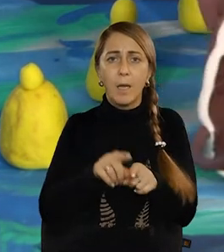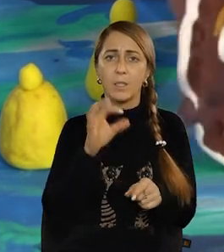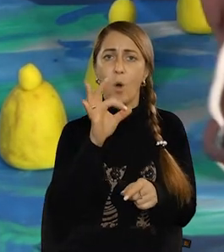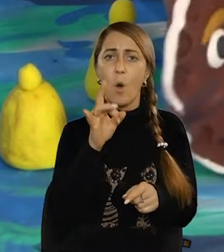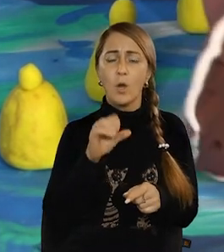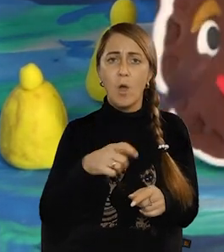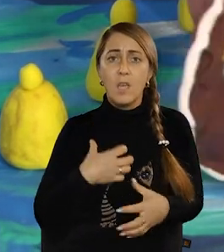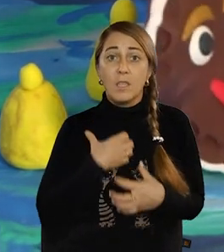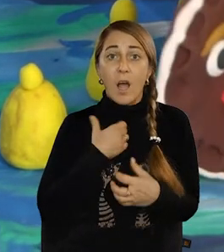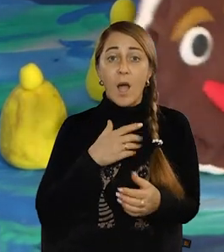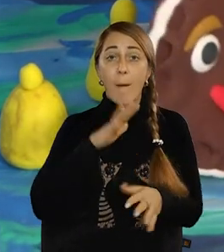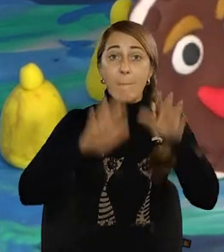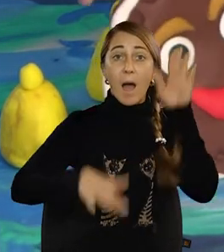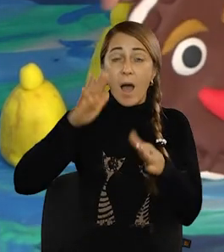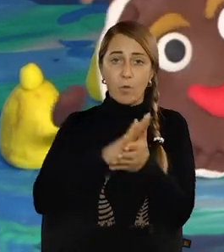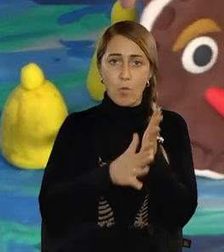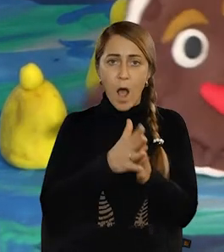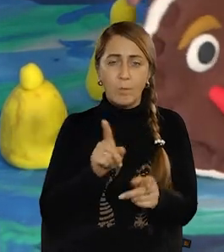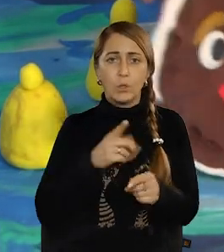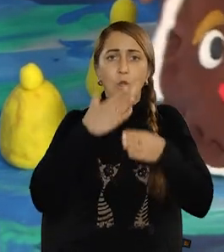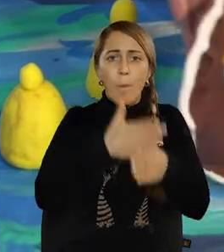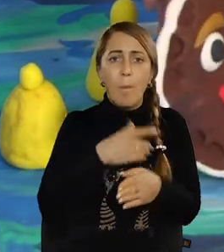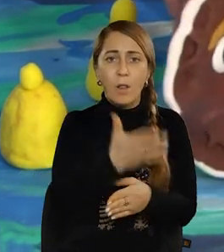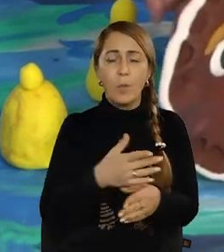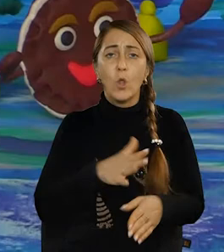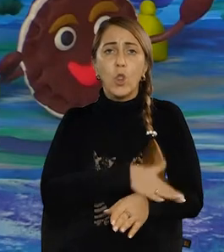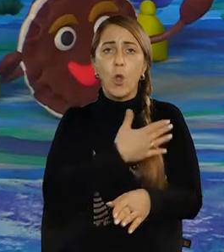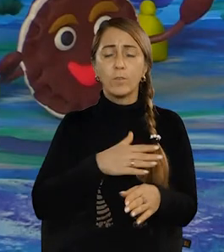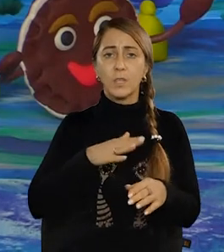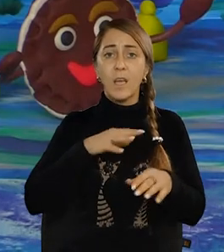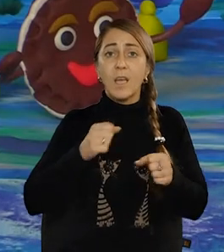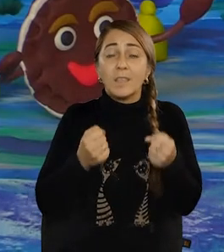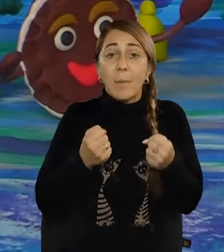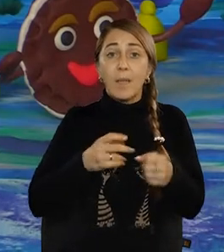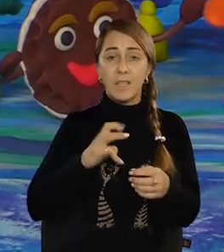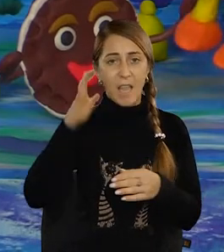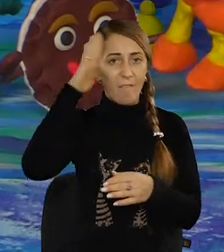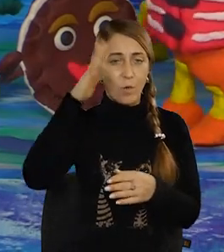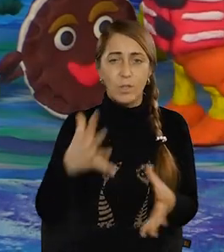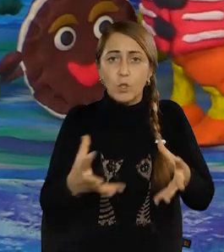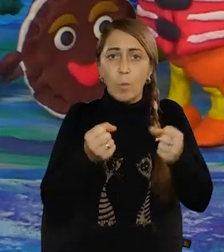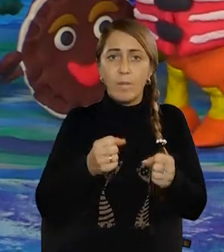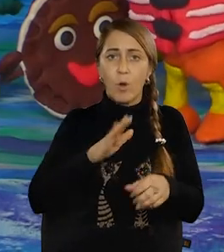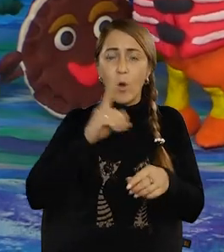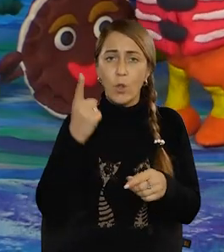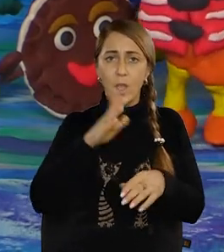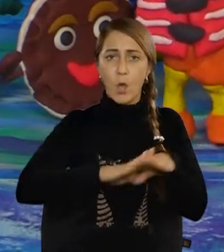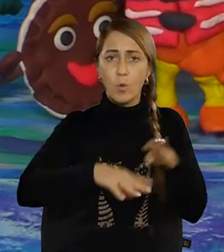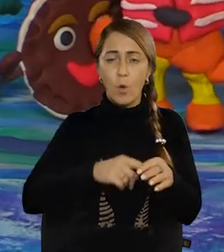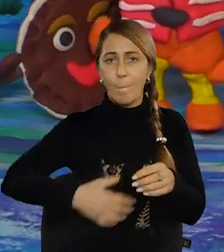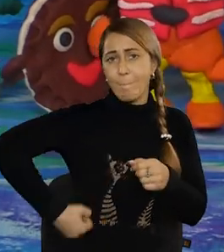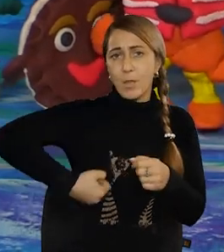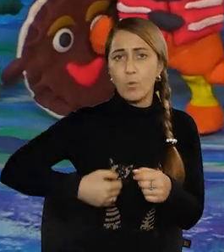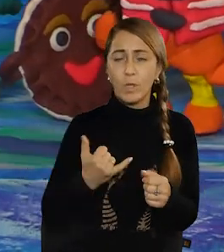страху інтенсивно махав руками, що допомагало йому довше триматися на воді. Схопив його однією рукою під